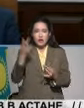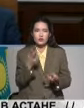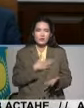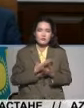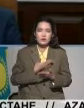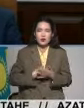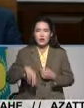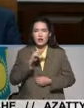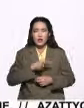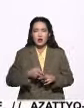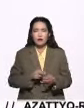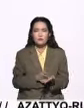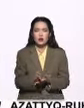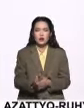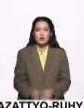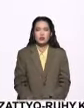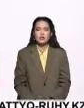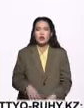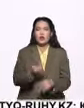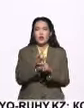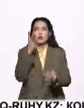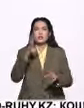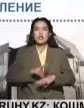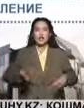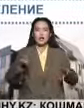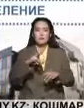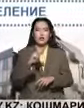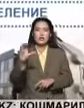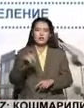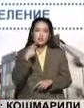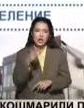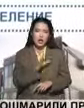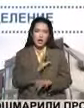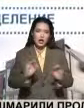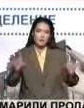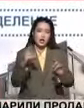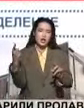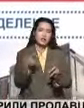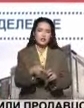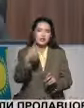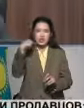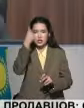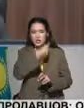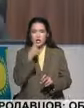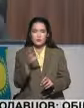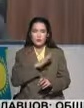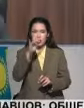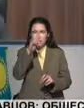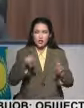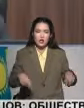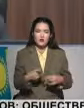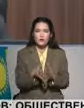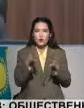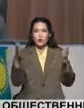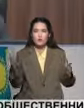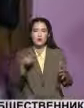активизировать работу в этом направлении. В свою очередь министр по ЧС рассказал, что с 2021 года в домах казахстанцев установлено свыше